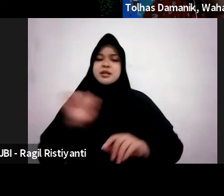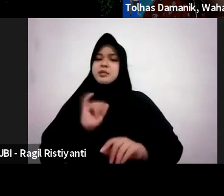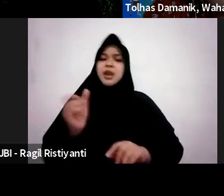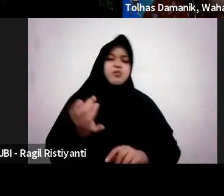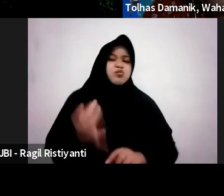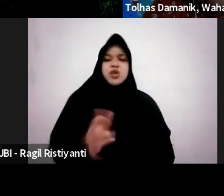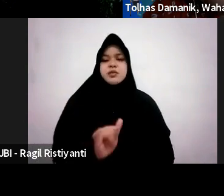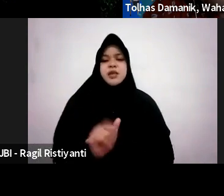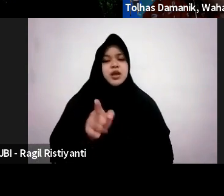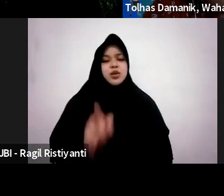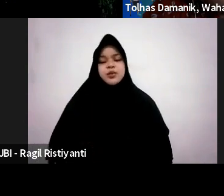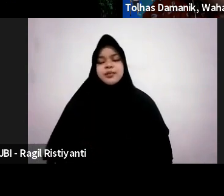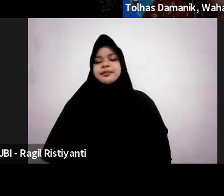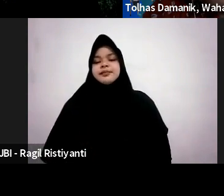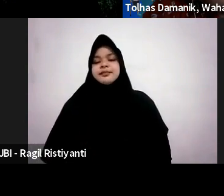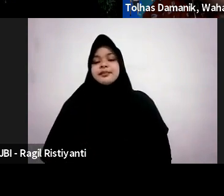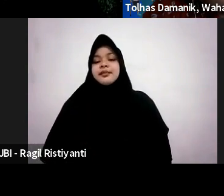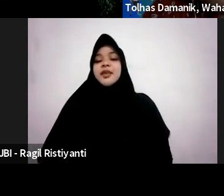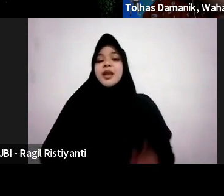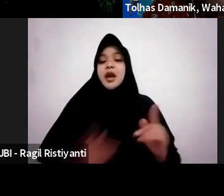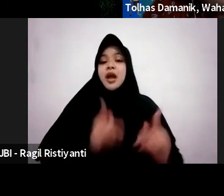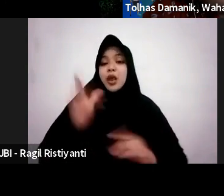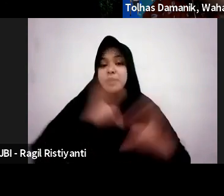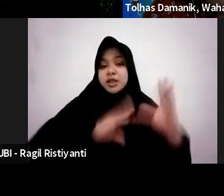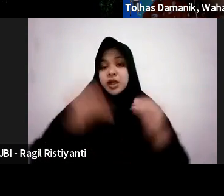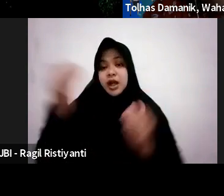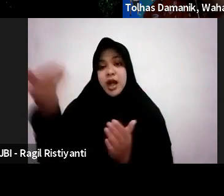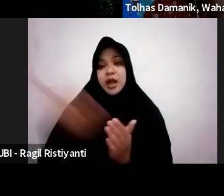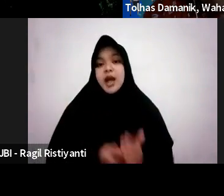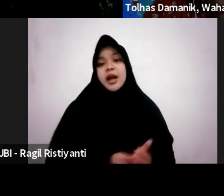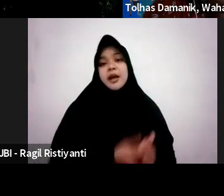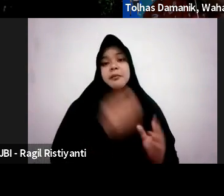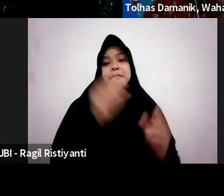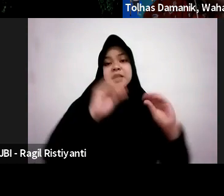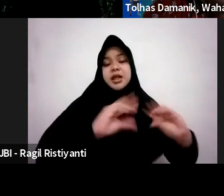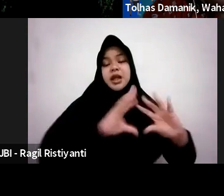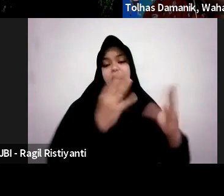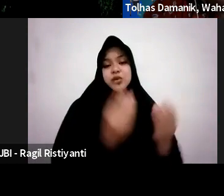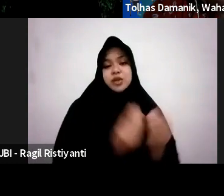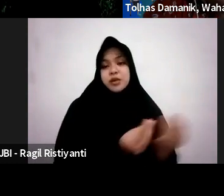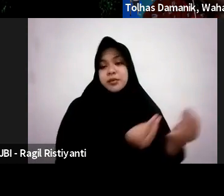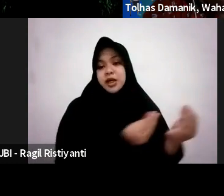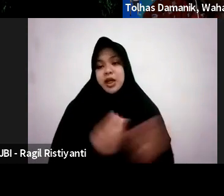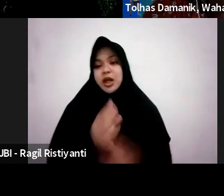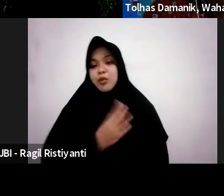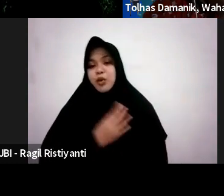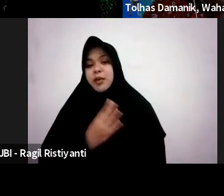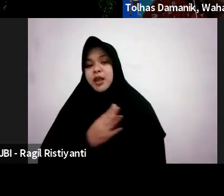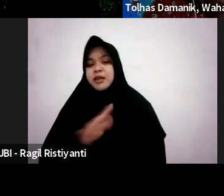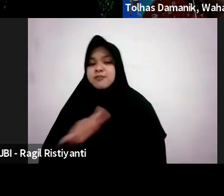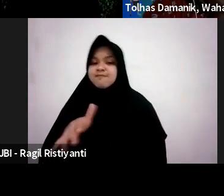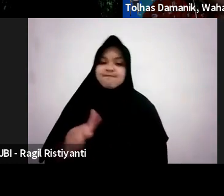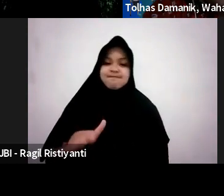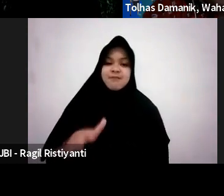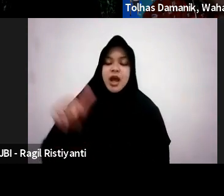itu jadi kalau kita berbicara misalnya anggaran pendidikan inklusi kalau itu dibebankan ke Kabupaten pastinya Manager at teman-teman tapi